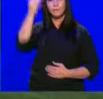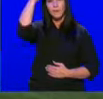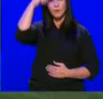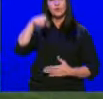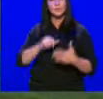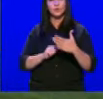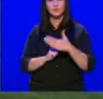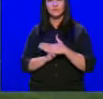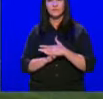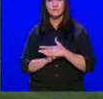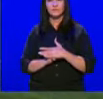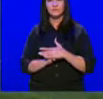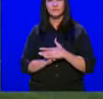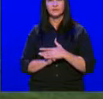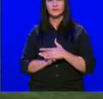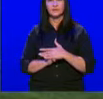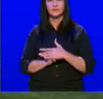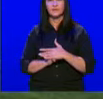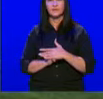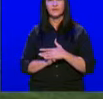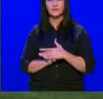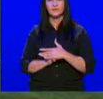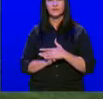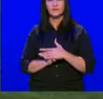таван за вно...